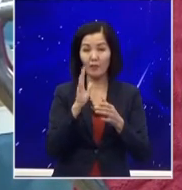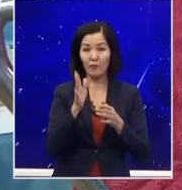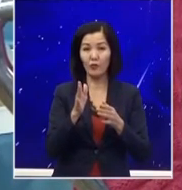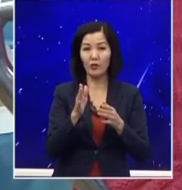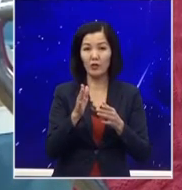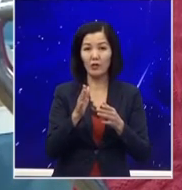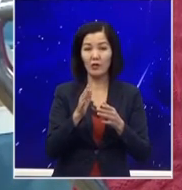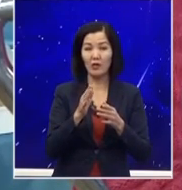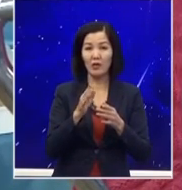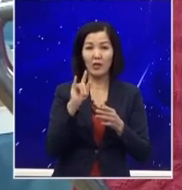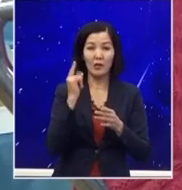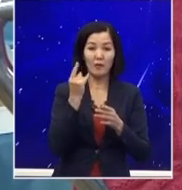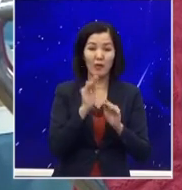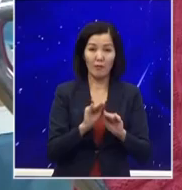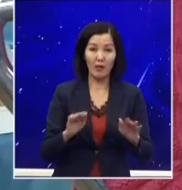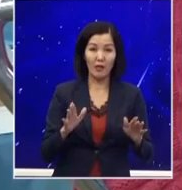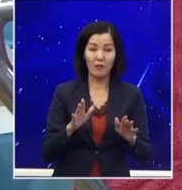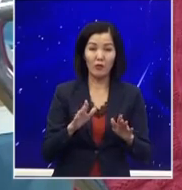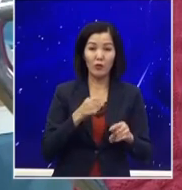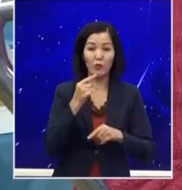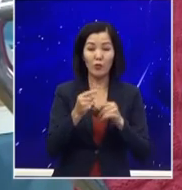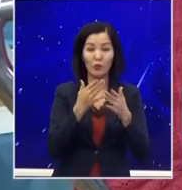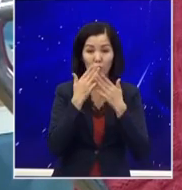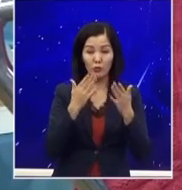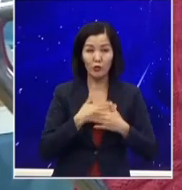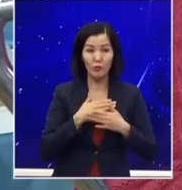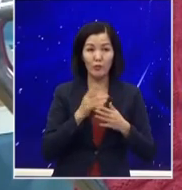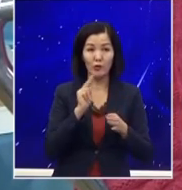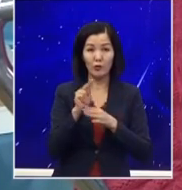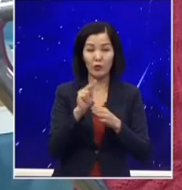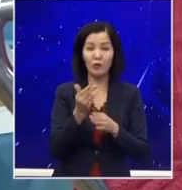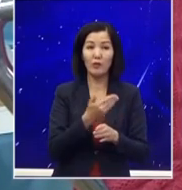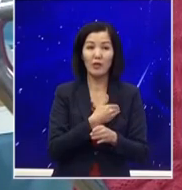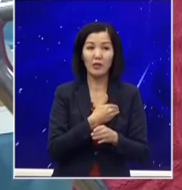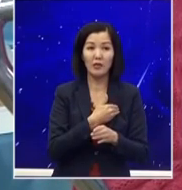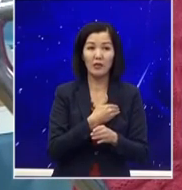сүйгім келеді, келін көргім келеді. Оларға да өзім тәрбиемді бергім келеді.